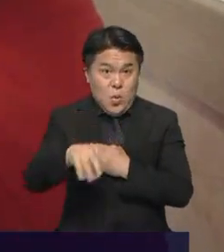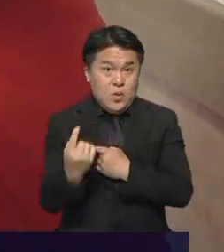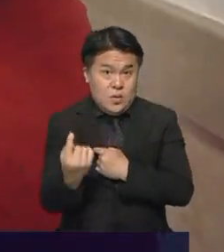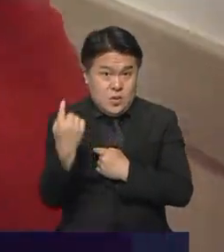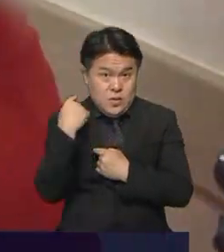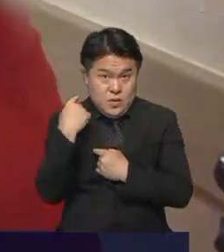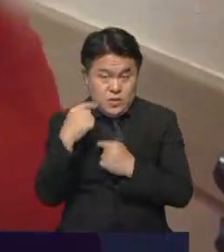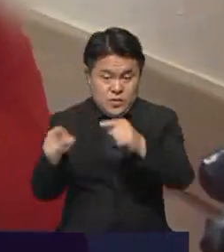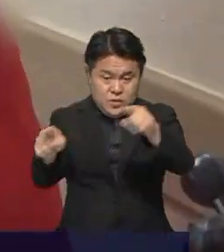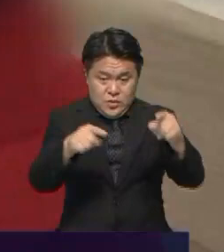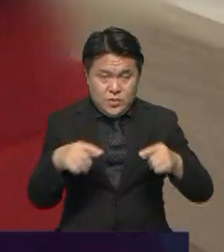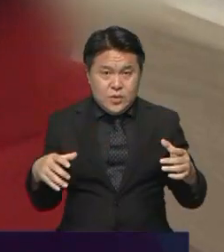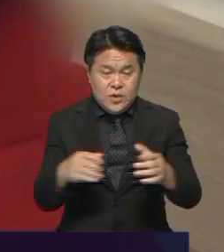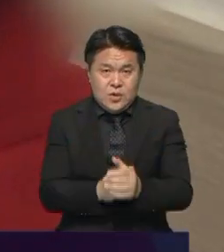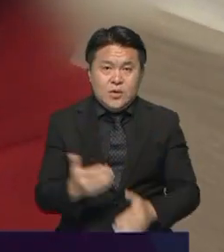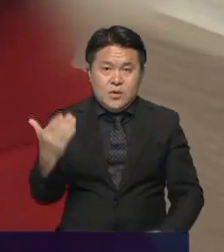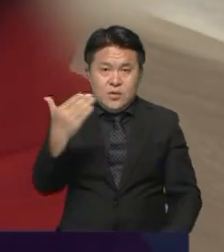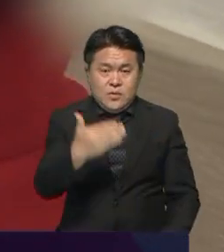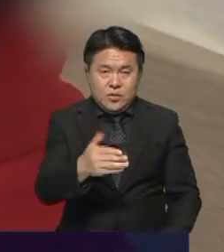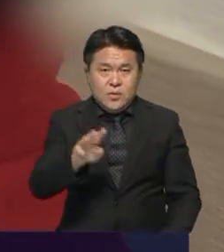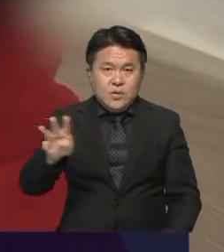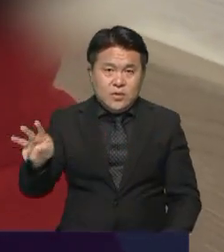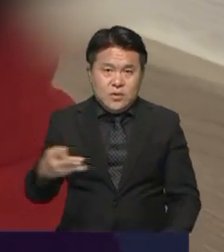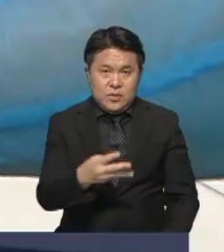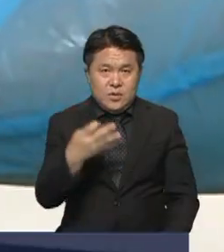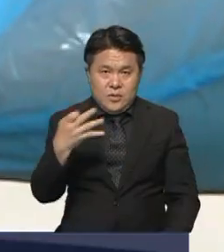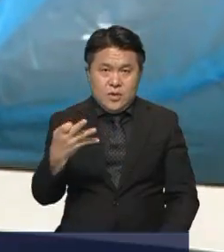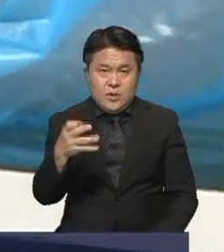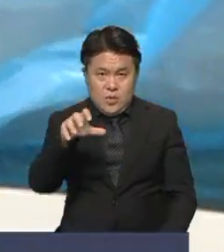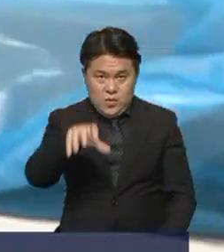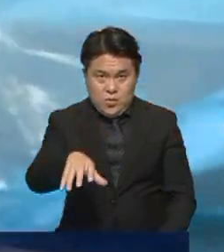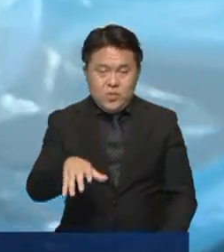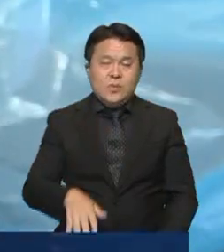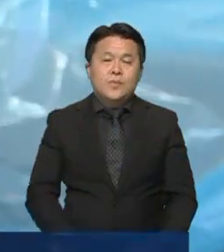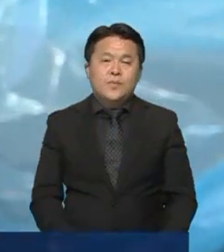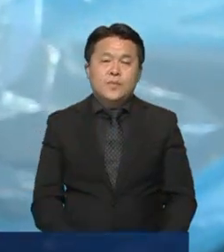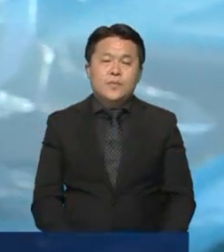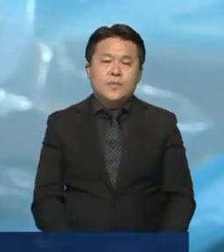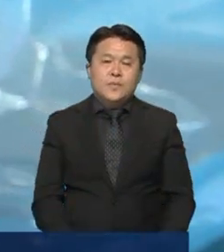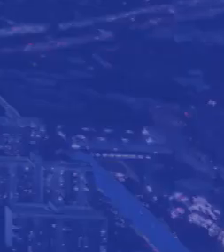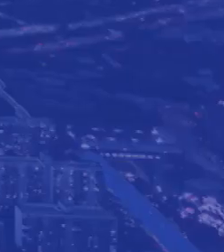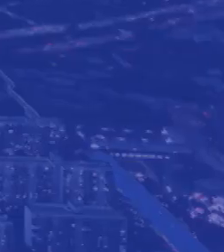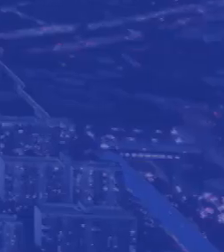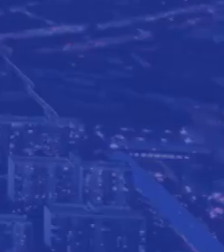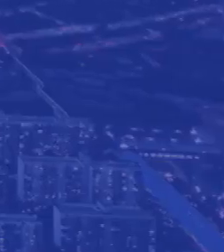어제 기준 전국 9,314개가 지정됐습니다. SBS 전용우입니다.